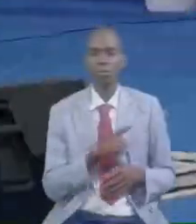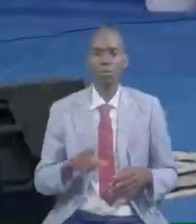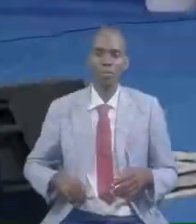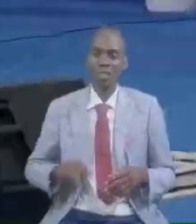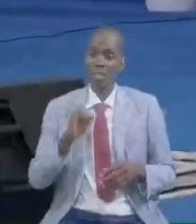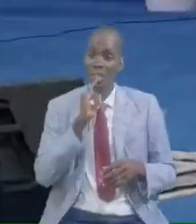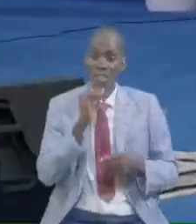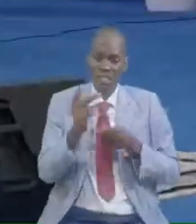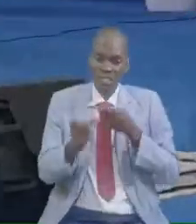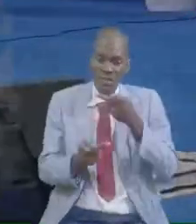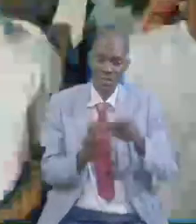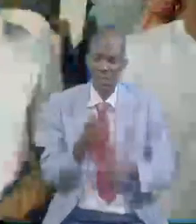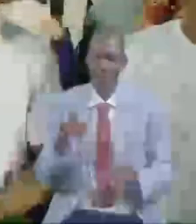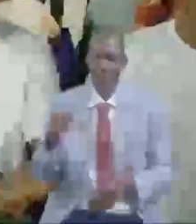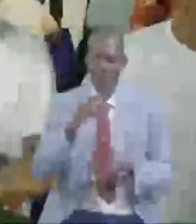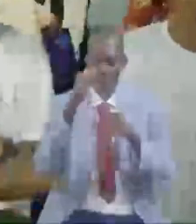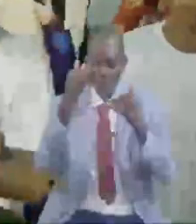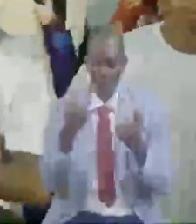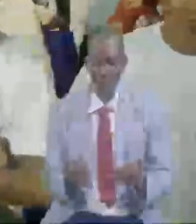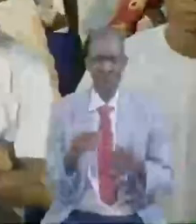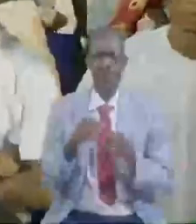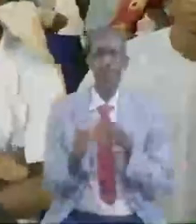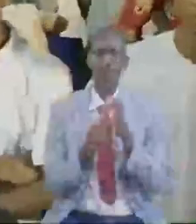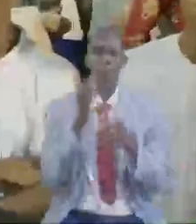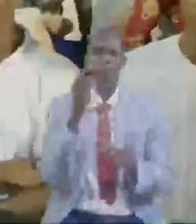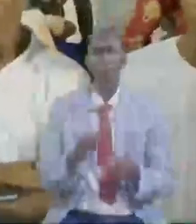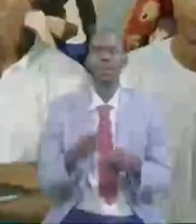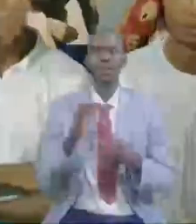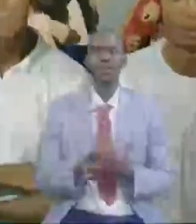Le Seigneur va te visiter maintenant.